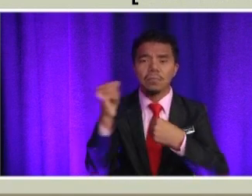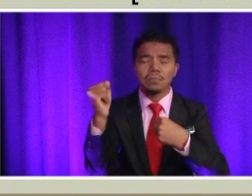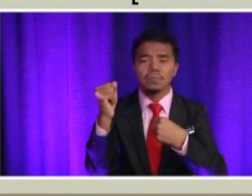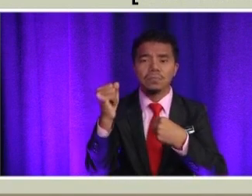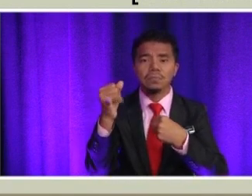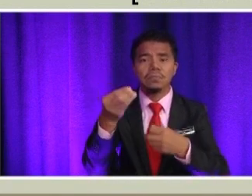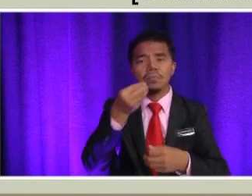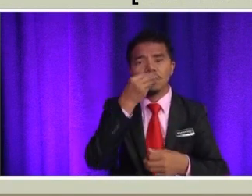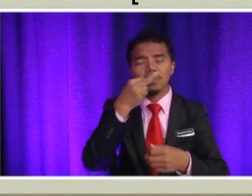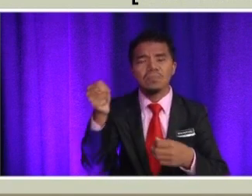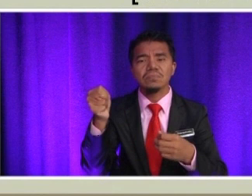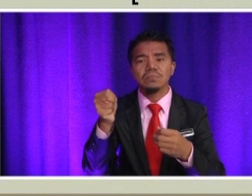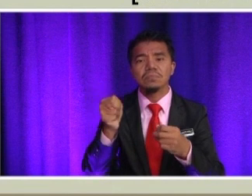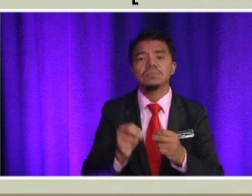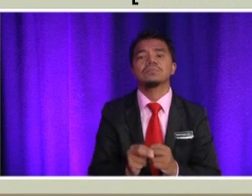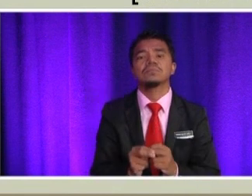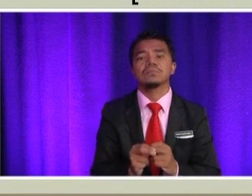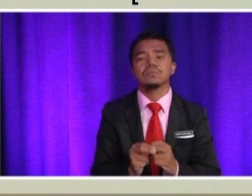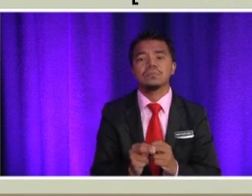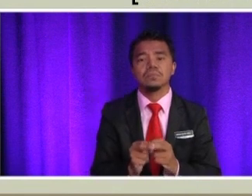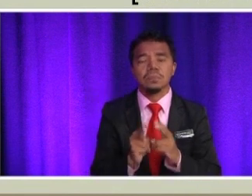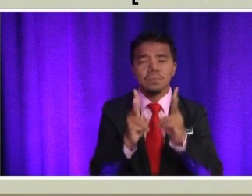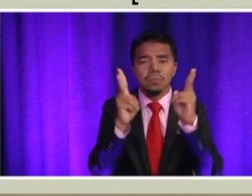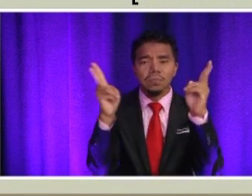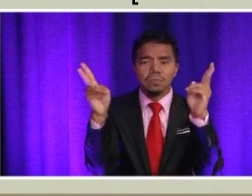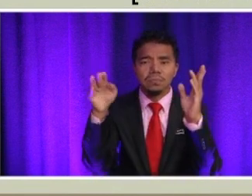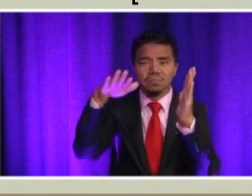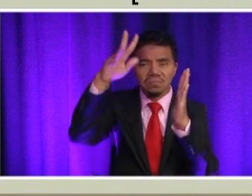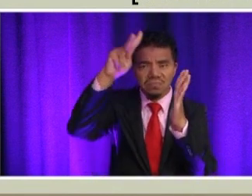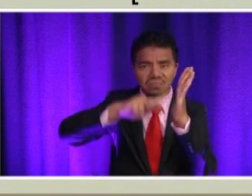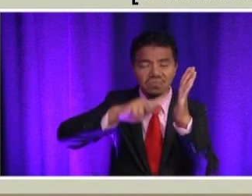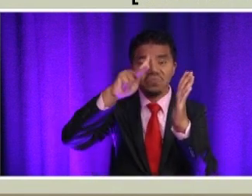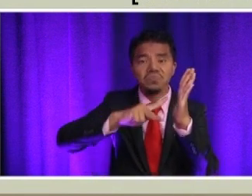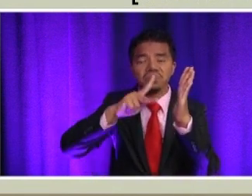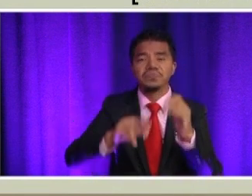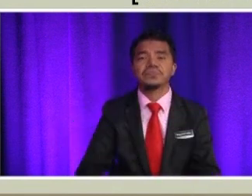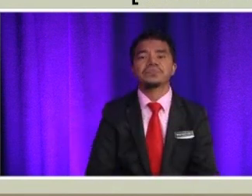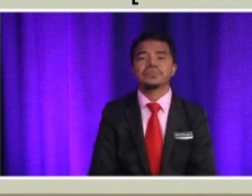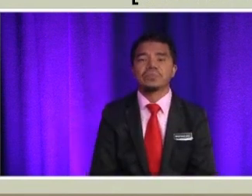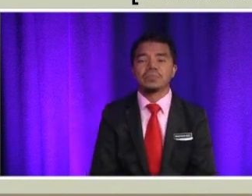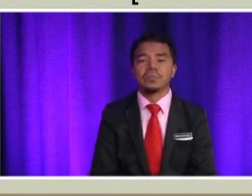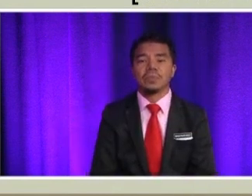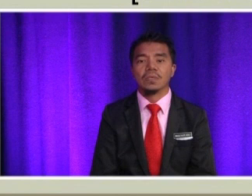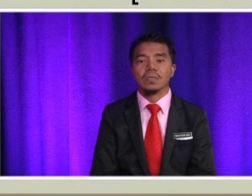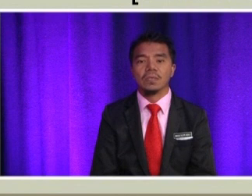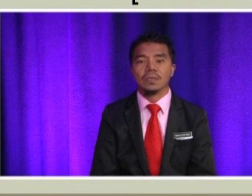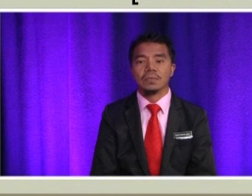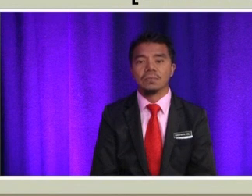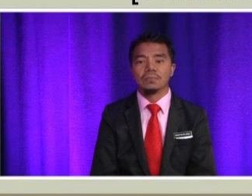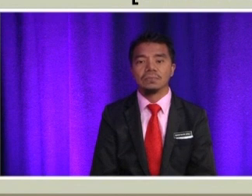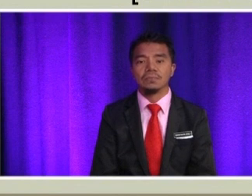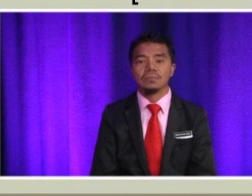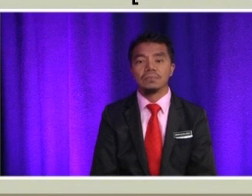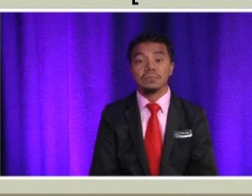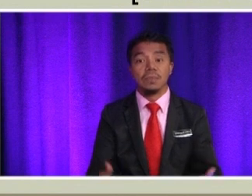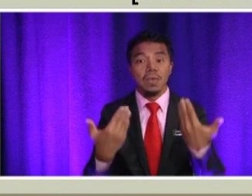Jadual menunjukkan menu yang terdapat pada kain rentang perniagaan Puan Rahilah. Okay, jadi dekat kain rentang dia